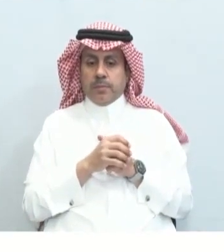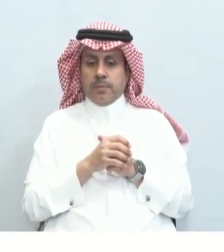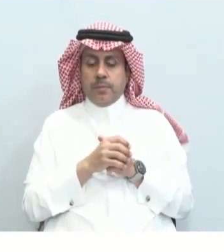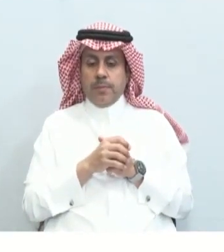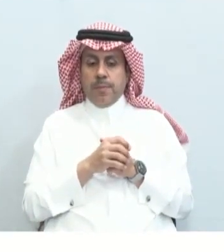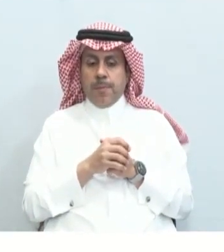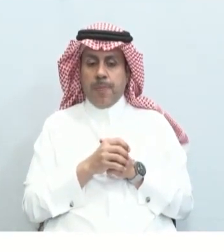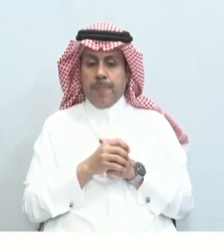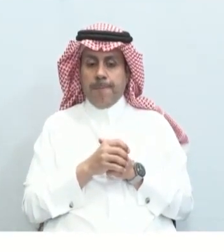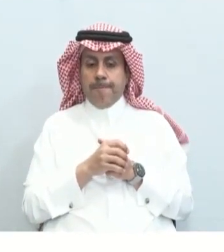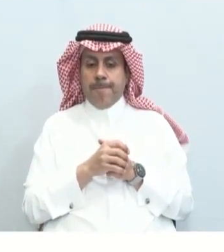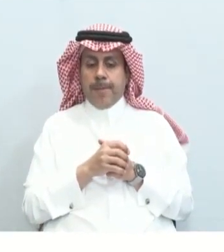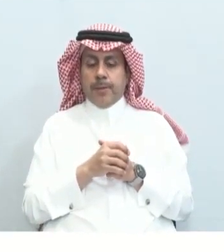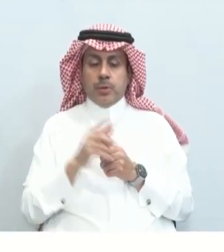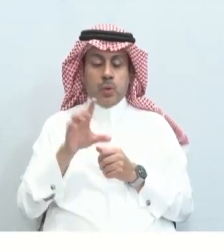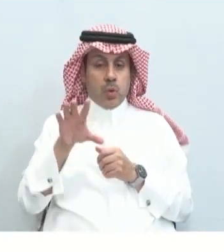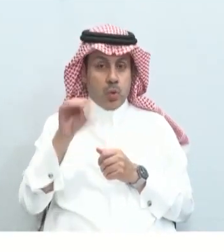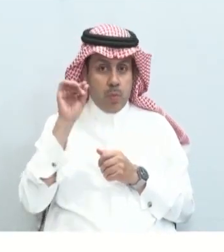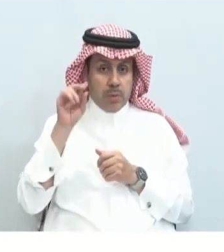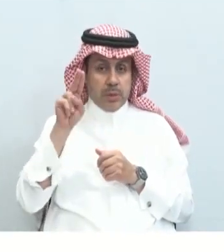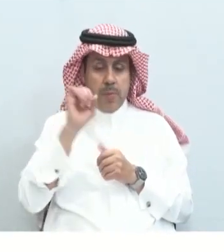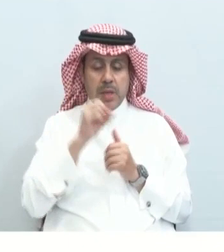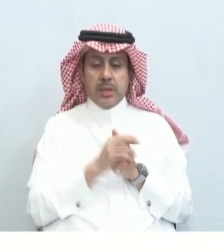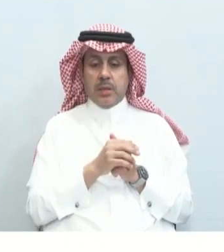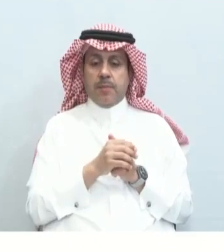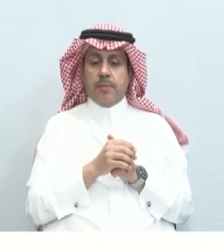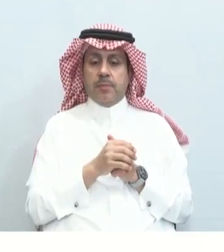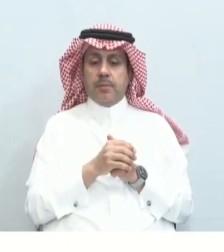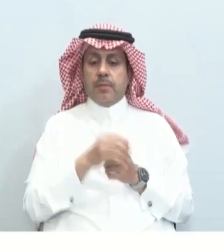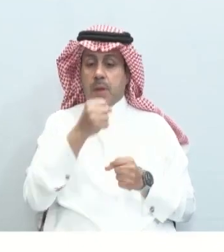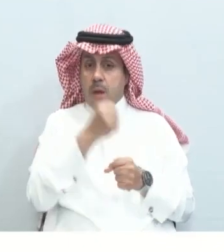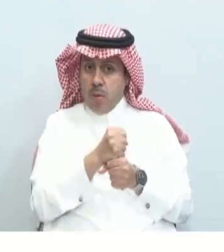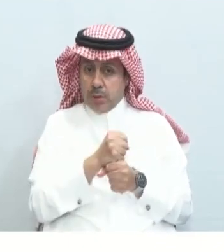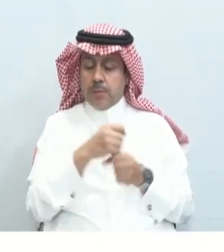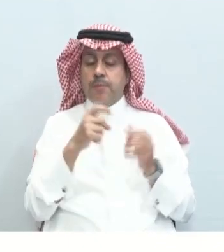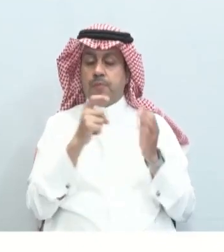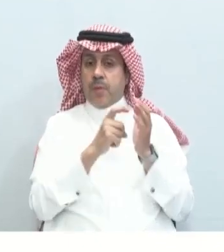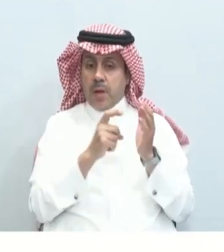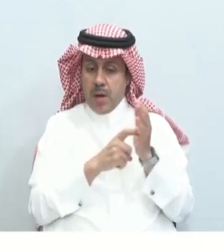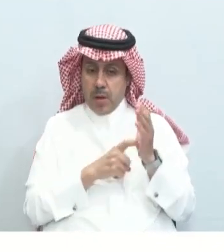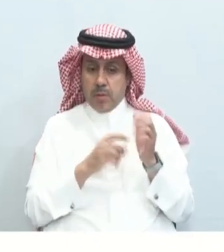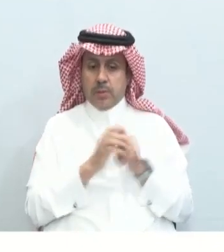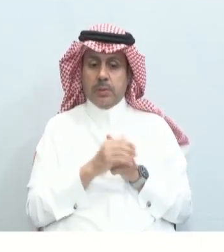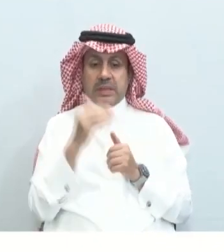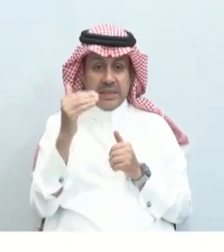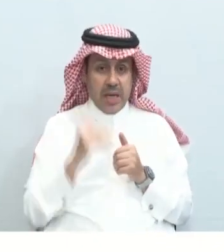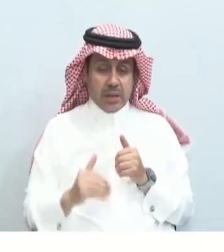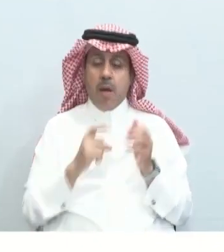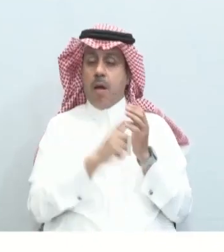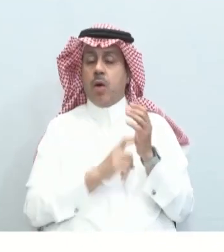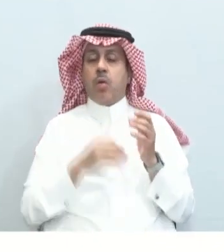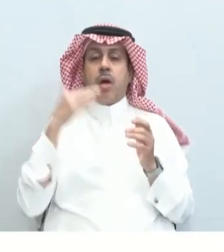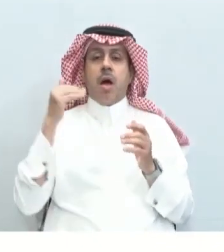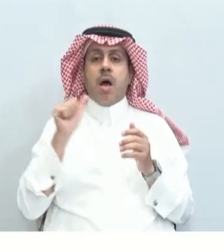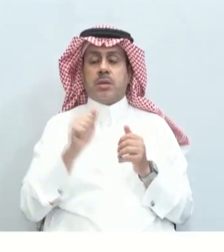هنا نستطيع ان نميز ان القواعد القانون المنتج تحت القانون الخاص بانها تتعامل